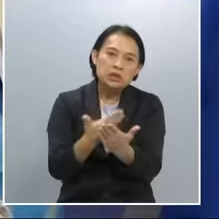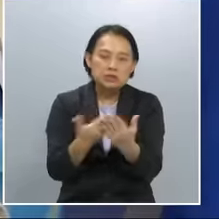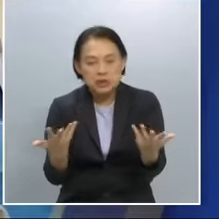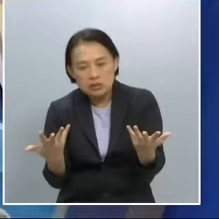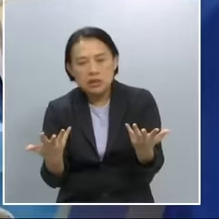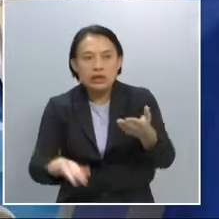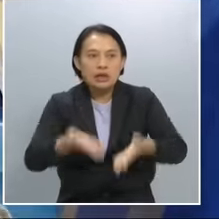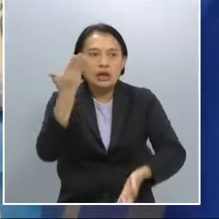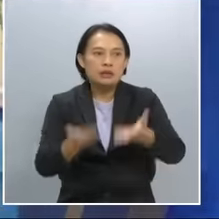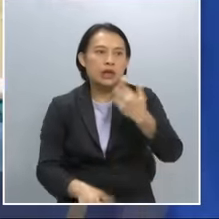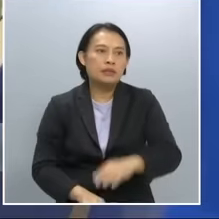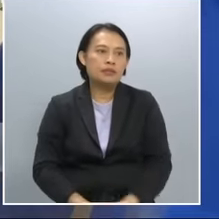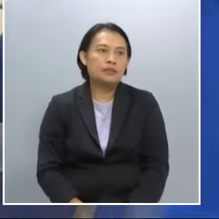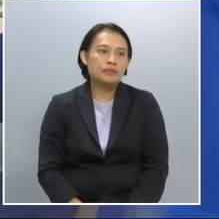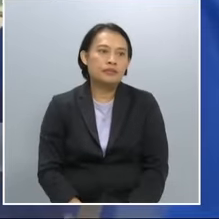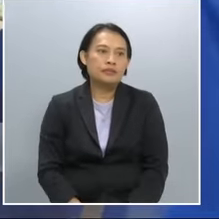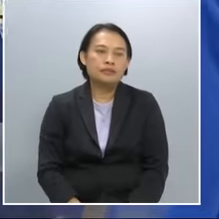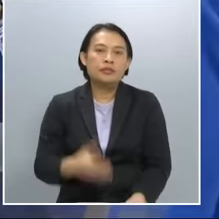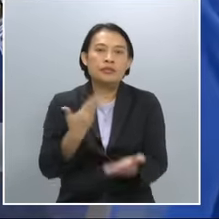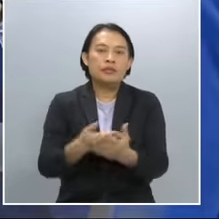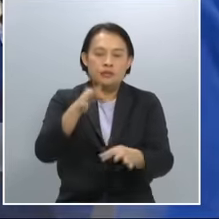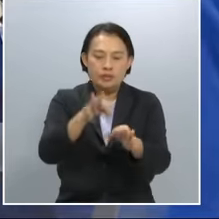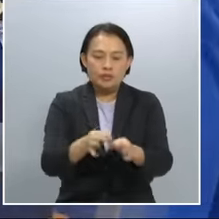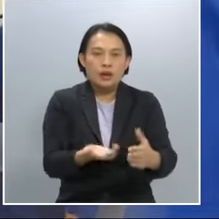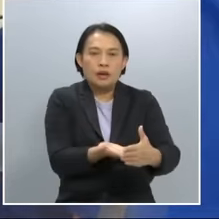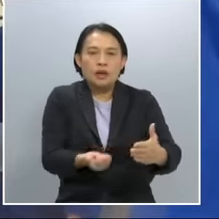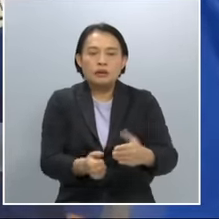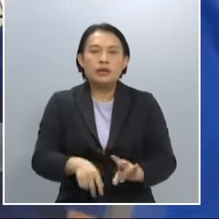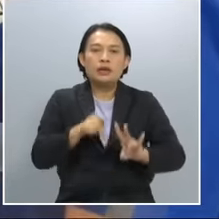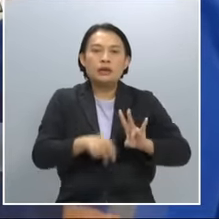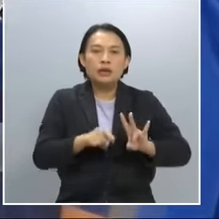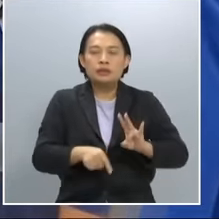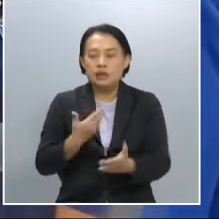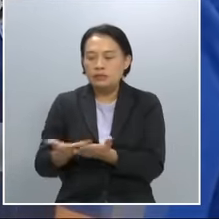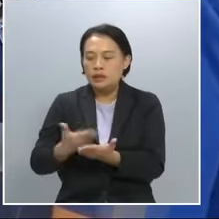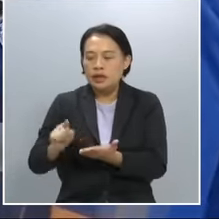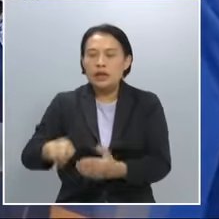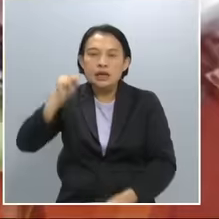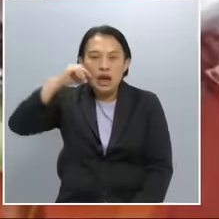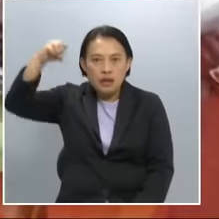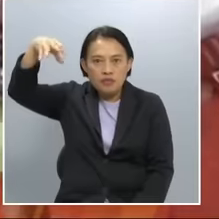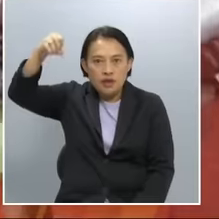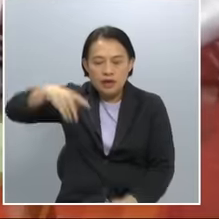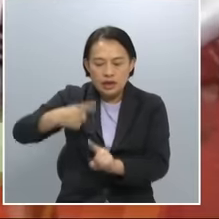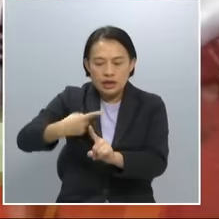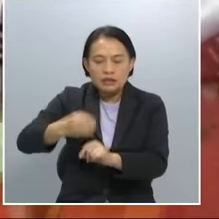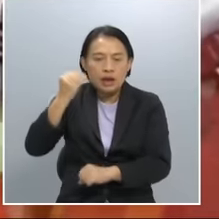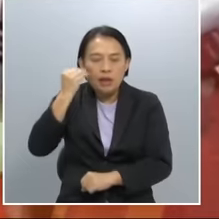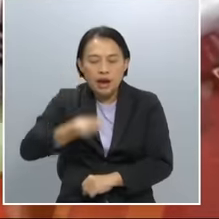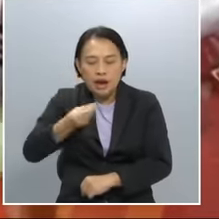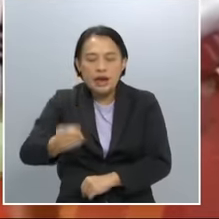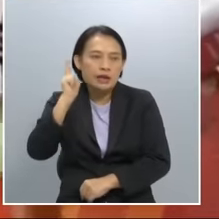ได้แล้วครับแต่เข้าบัญชีผมเบิกไปใช้แค่ 7,000 บาทเอาไปจ่ายค่านั้นเข้าไปกับเคลียร์ค่าชาวบ้านครับก็เอาไปให้แม่ด้วย